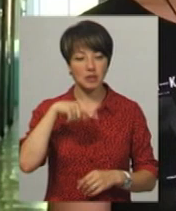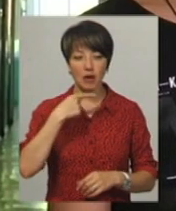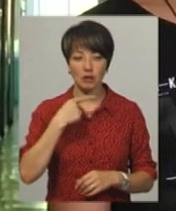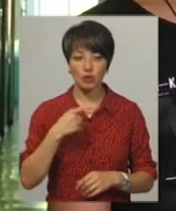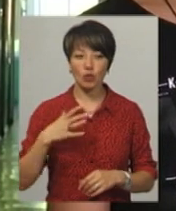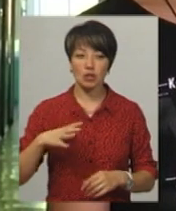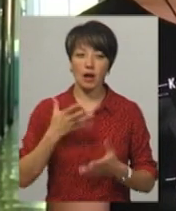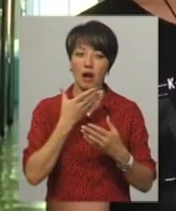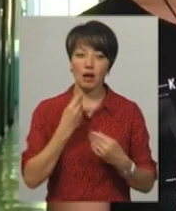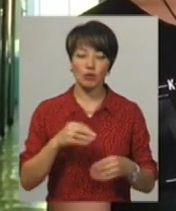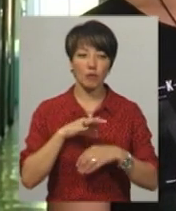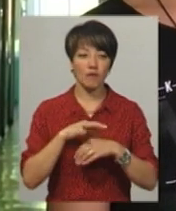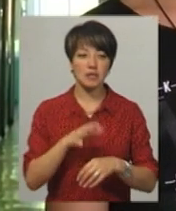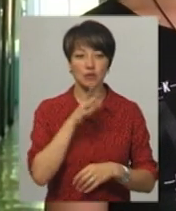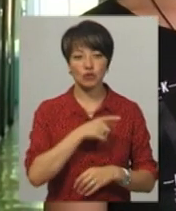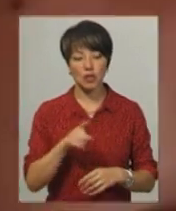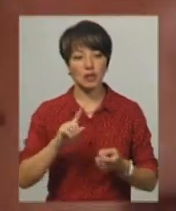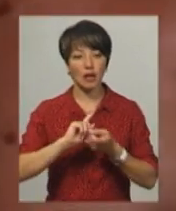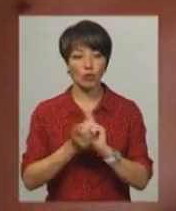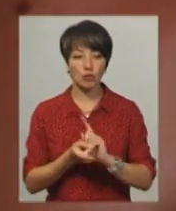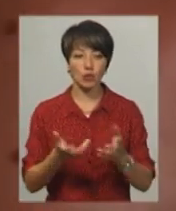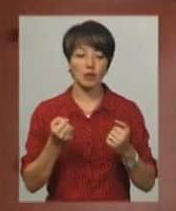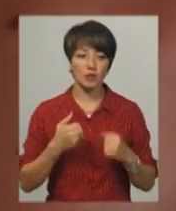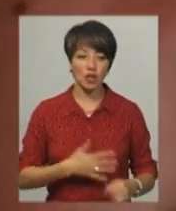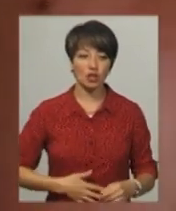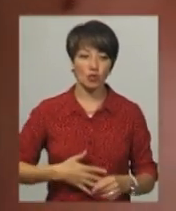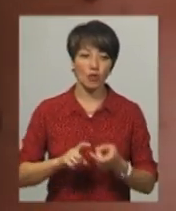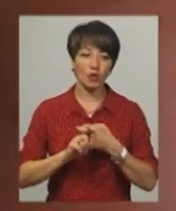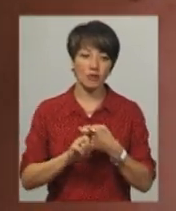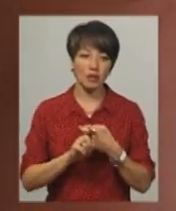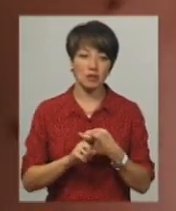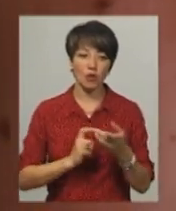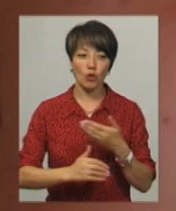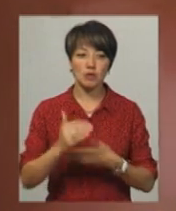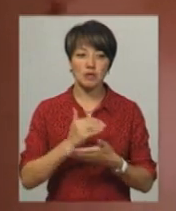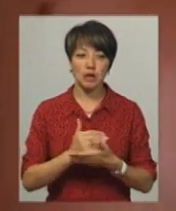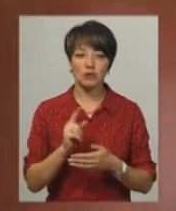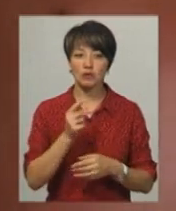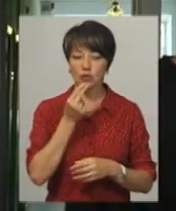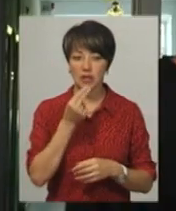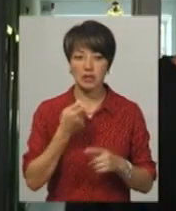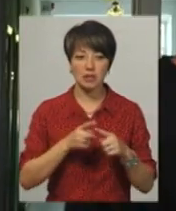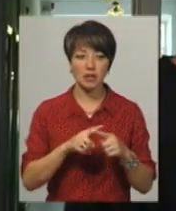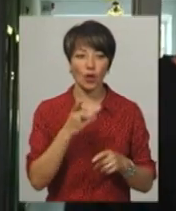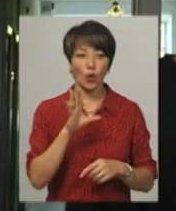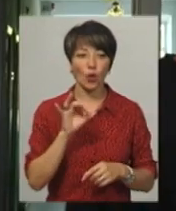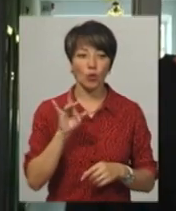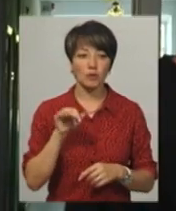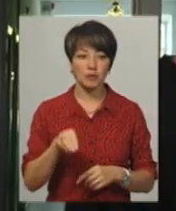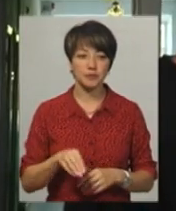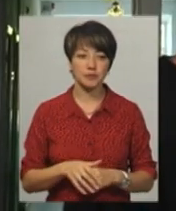що очікували гарно провести час, натомість отримали кишкову інфекцію. Останнє, що їли – це йогурт.